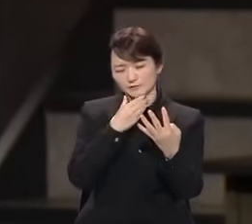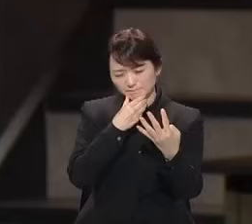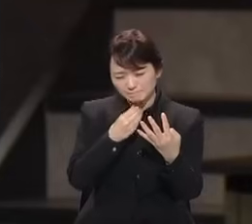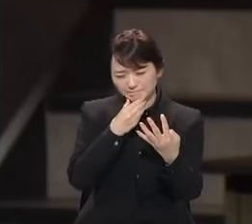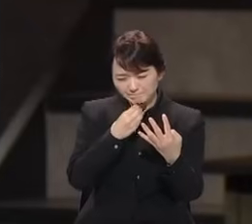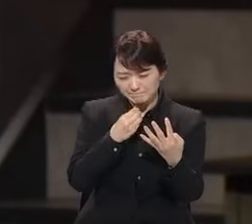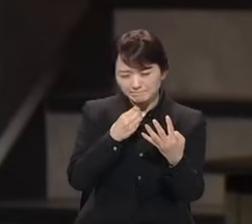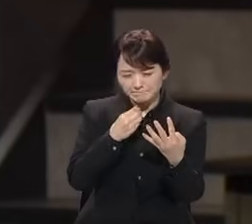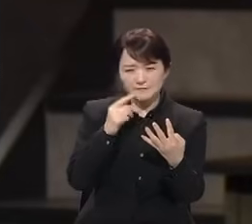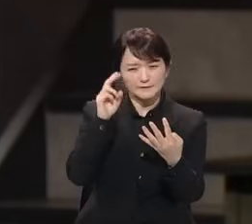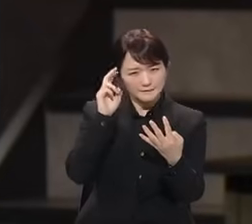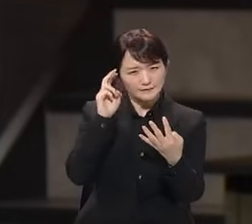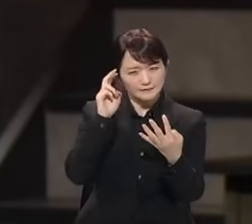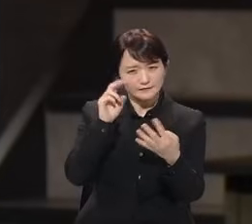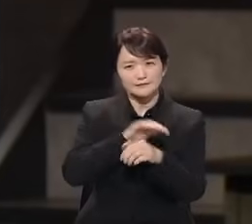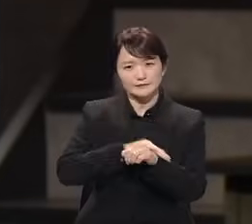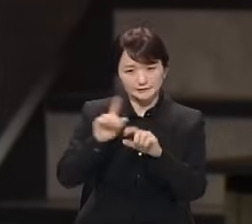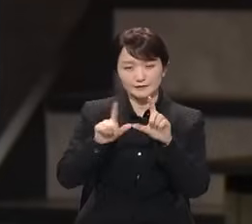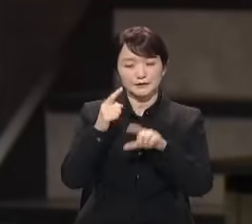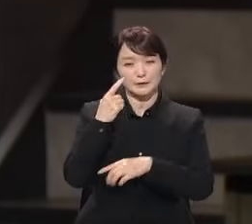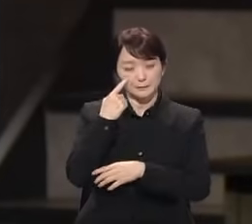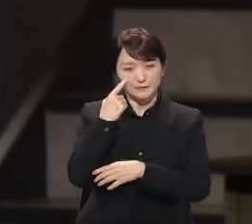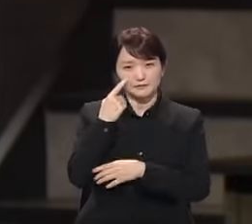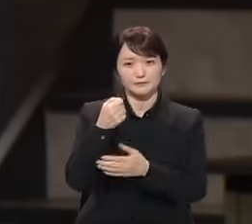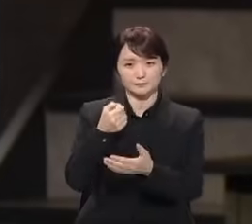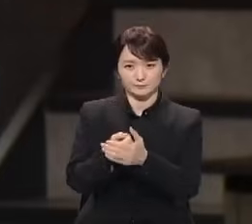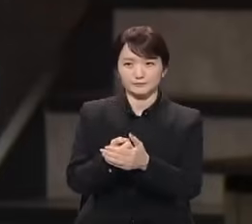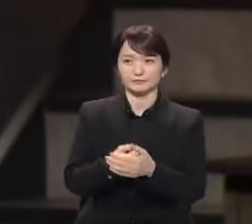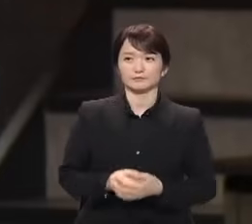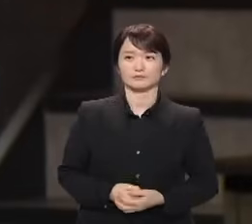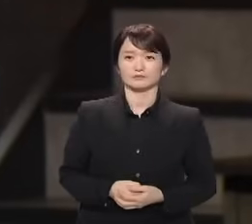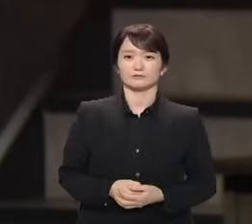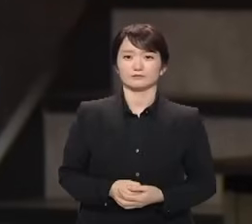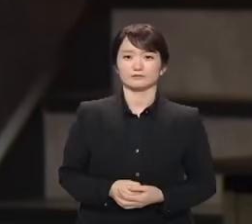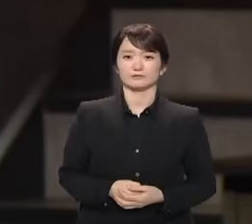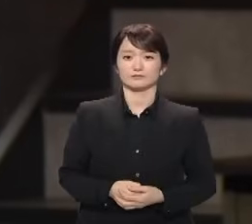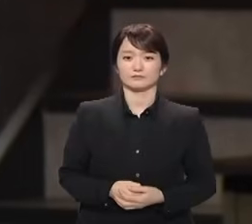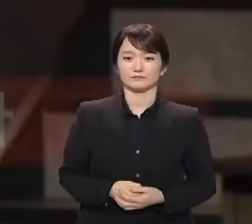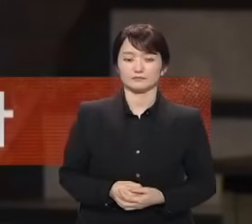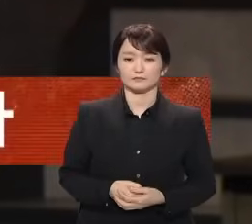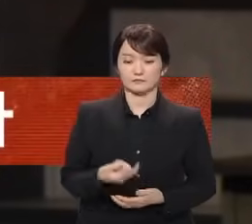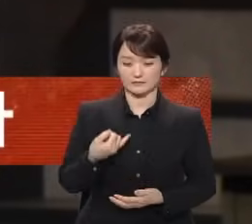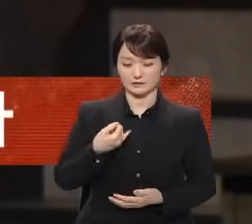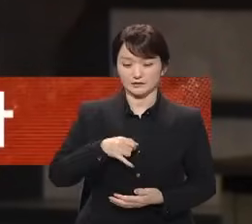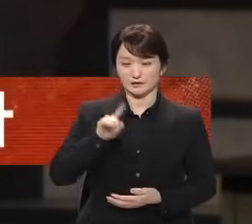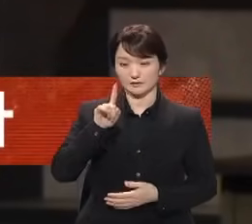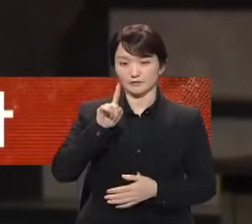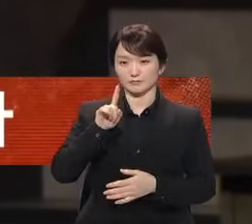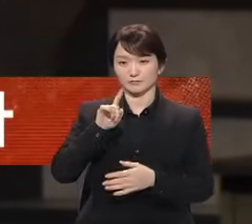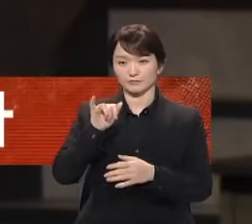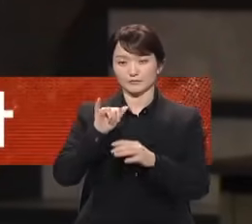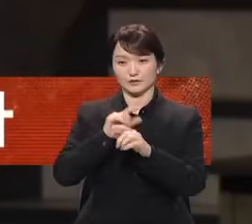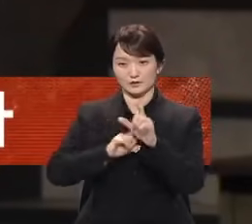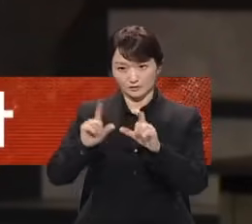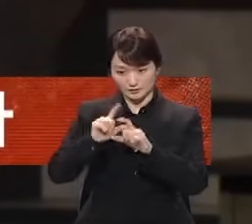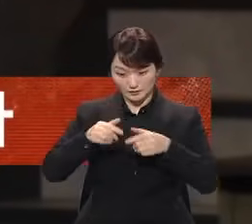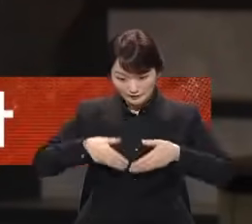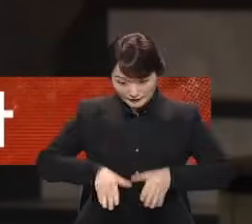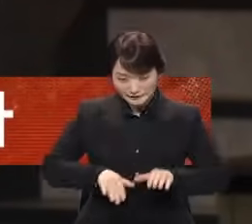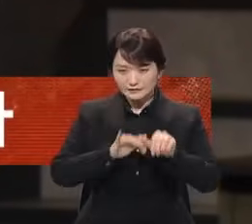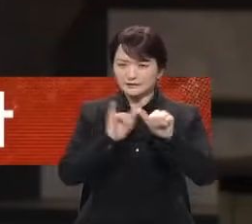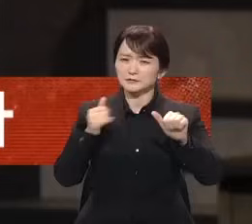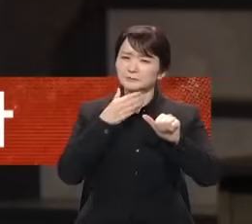생각하고 정말 잘 살아봐야지 이렇게 결심을 했는데 또 아이가 하나 더 태어나면서 정말 다섯 식구는 더 행복할 거야 이렇게 기대도